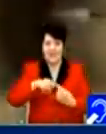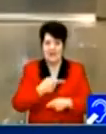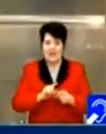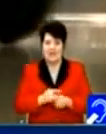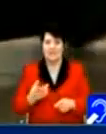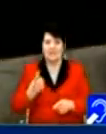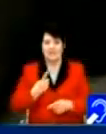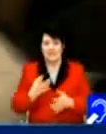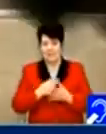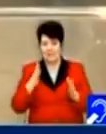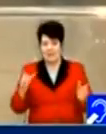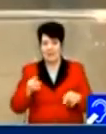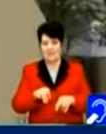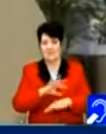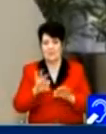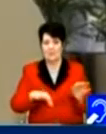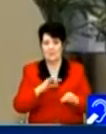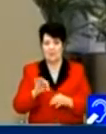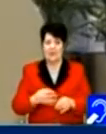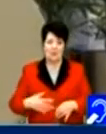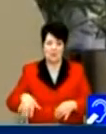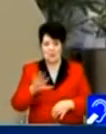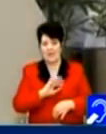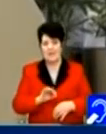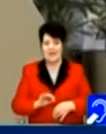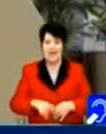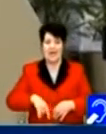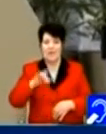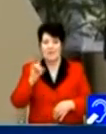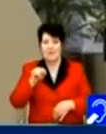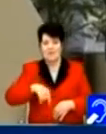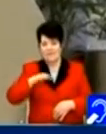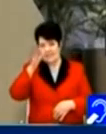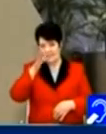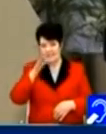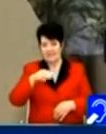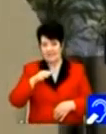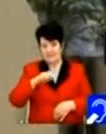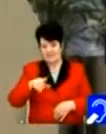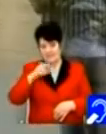de la acest proiect și intenționează să doteze toate aeroporturile din țară cu această tehnologie.